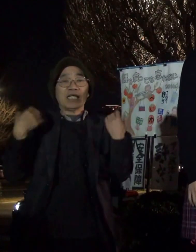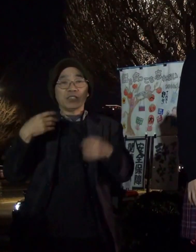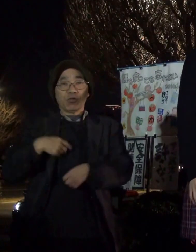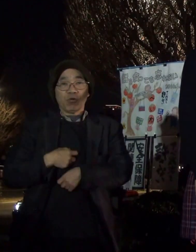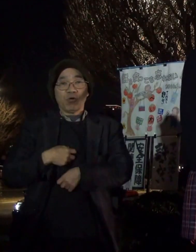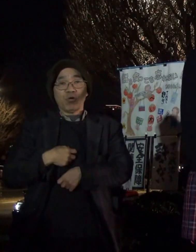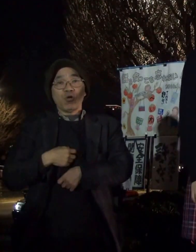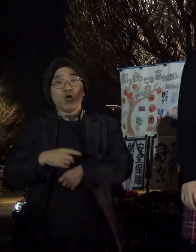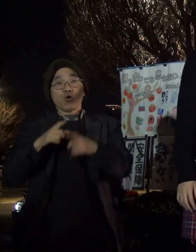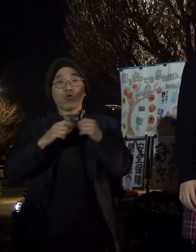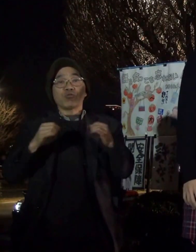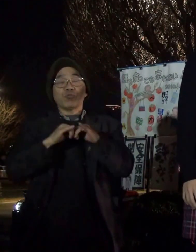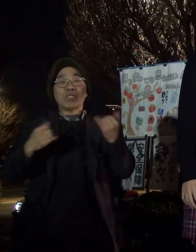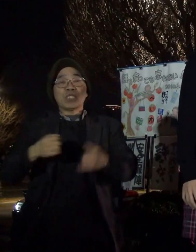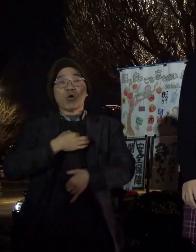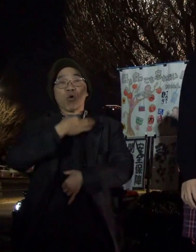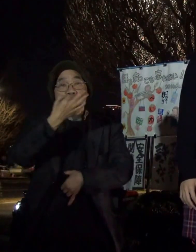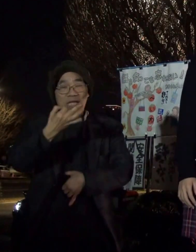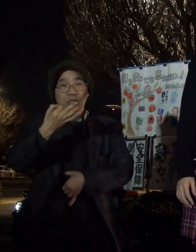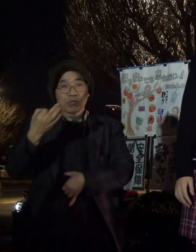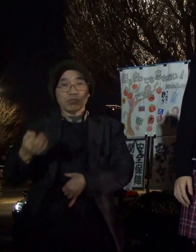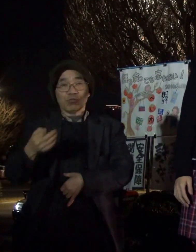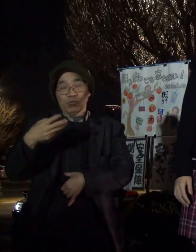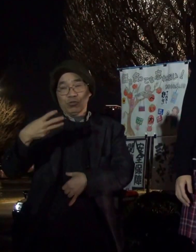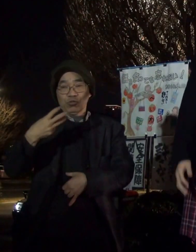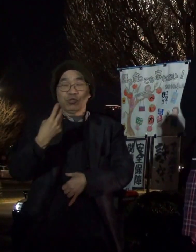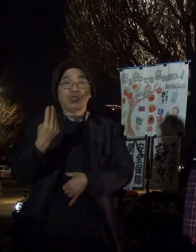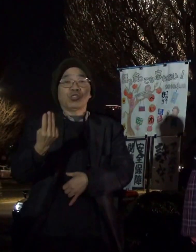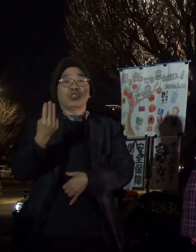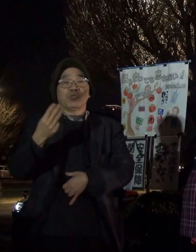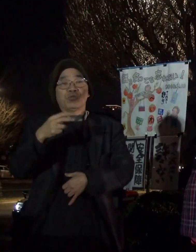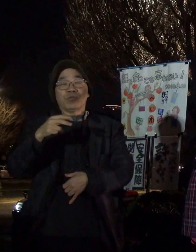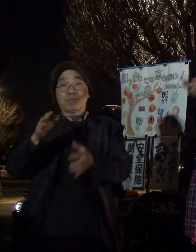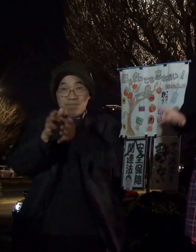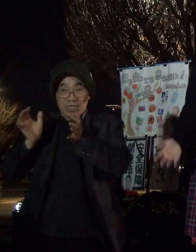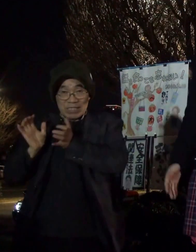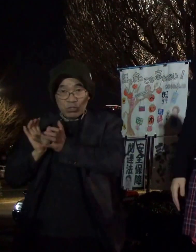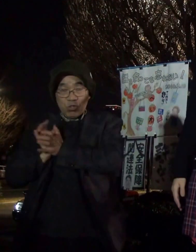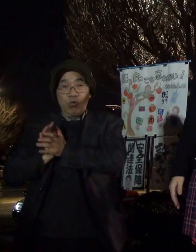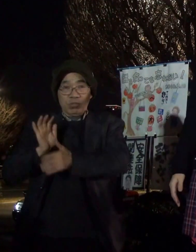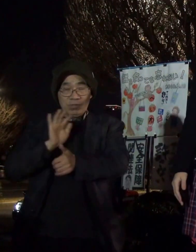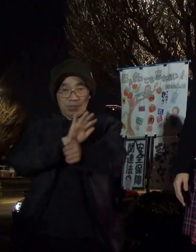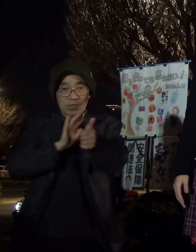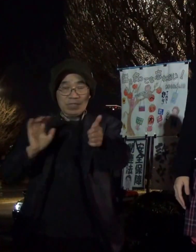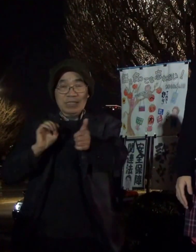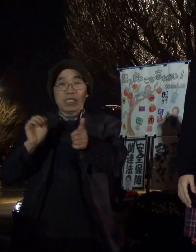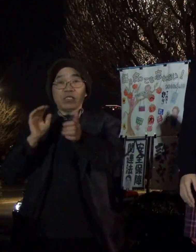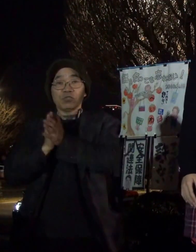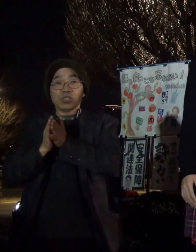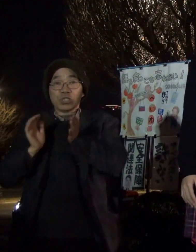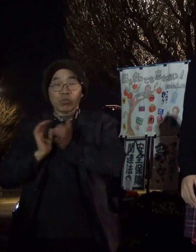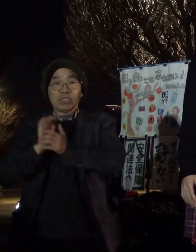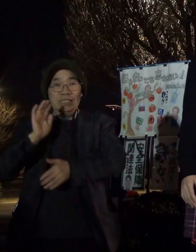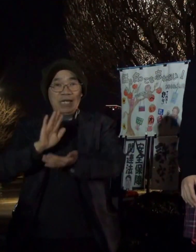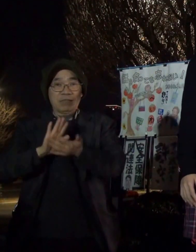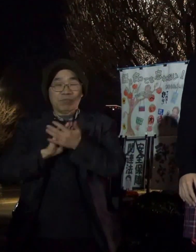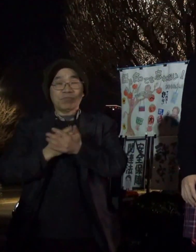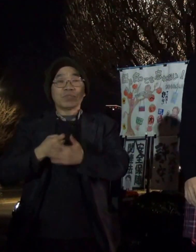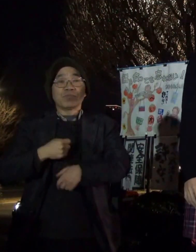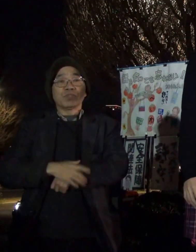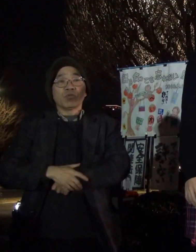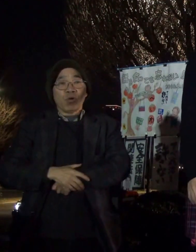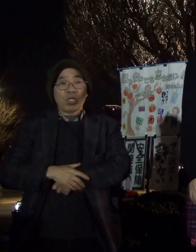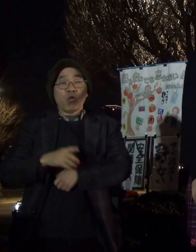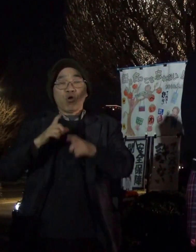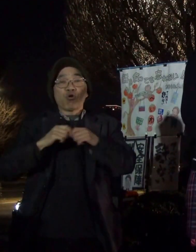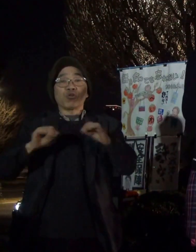が、今日もその戦争と平和を歌わせていただくので、今いらっしゃる皆さんはこの制服工場委員会と国